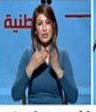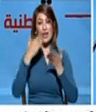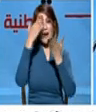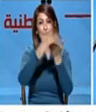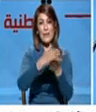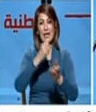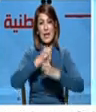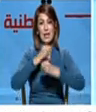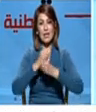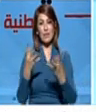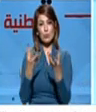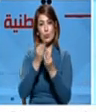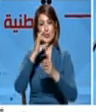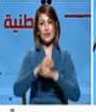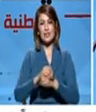حيث